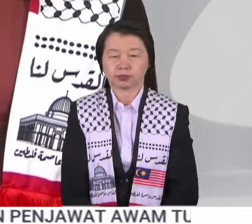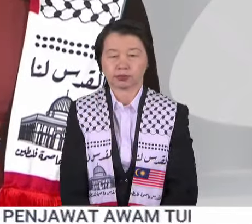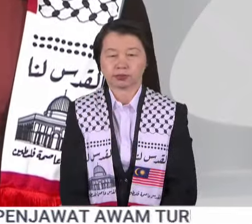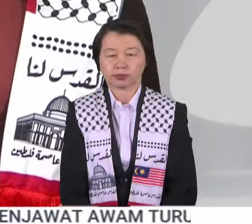kasih